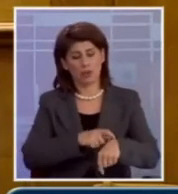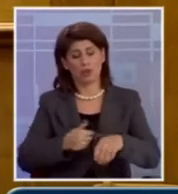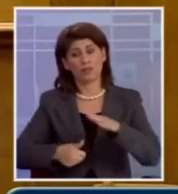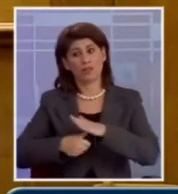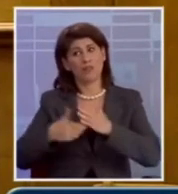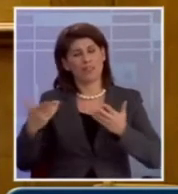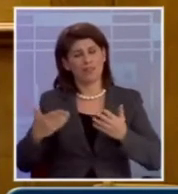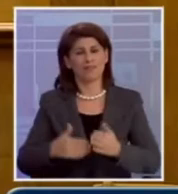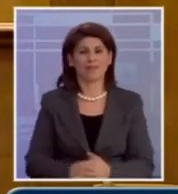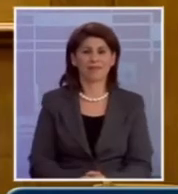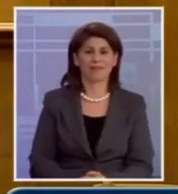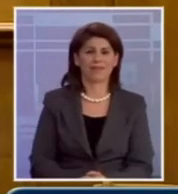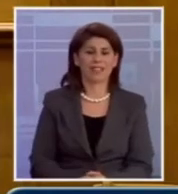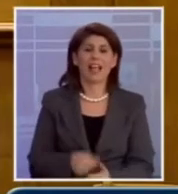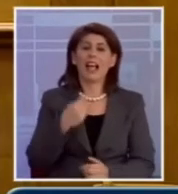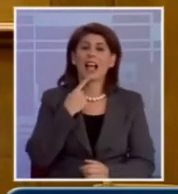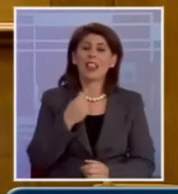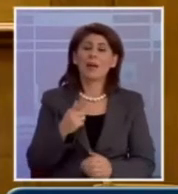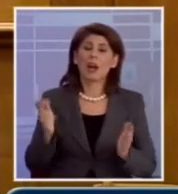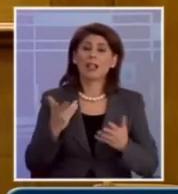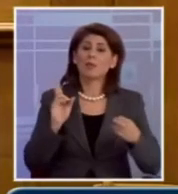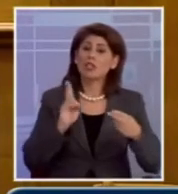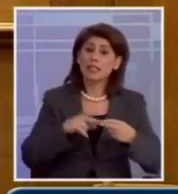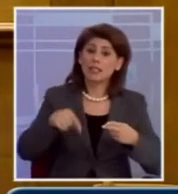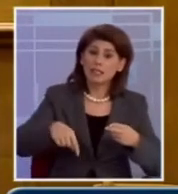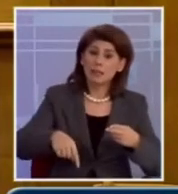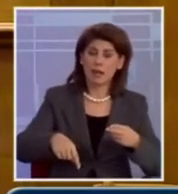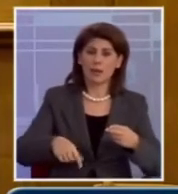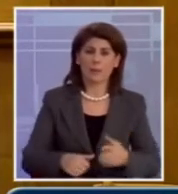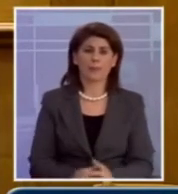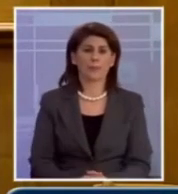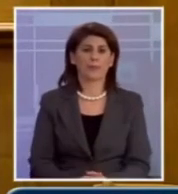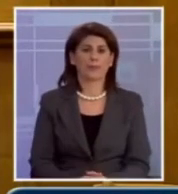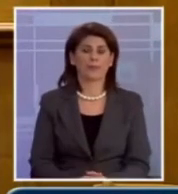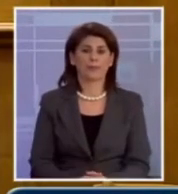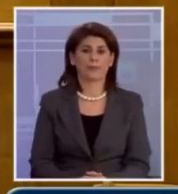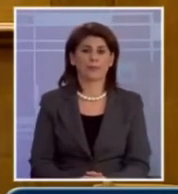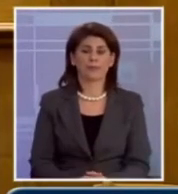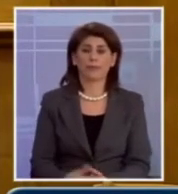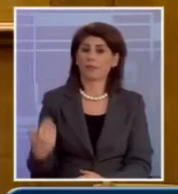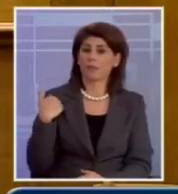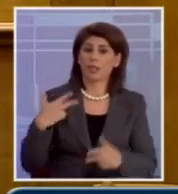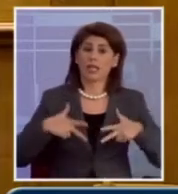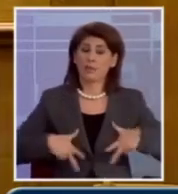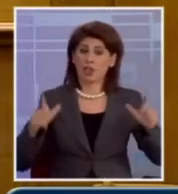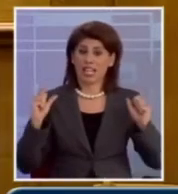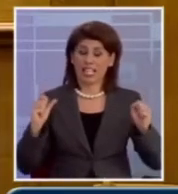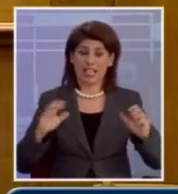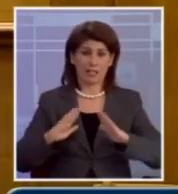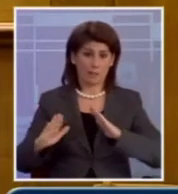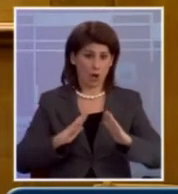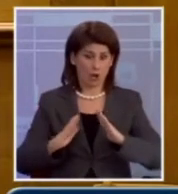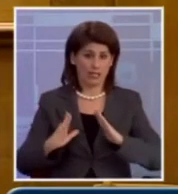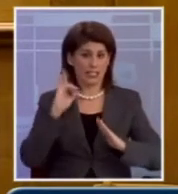Προέδρου. Θα πω όμως κάτι που συναντήσαμε σήμερα. Καλείται το Υπουργείο Υγείας και Πρόνοιας, κυρίες και